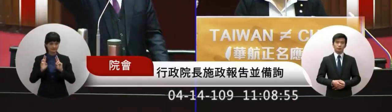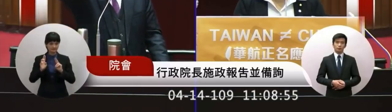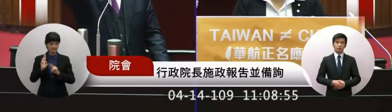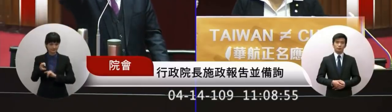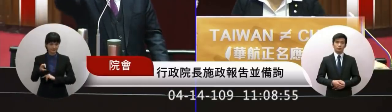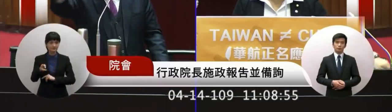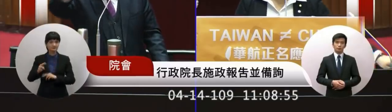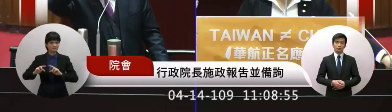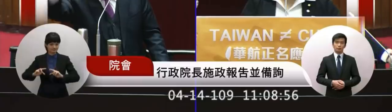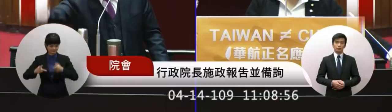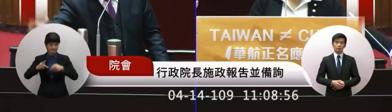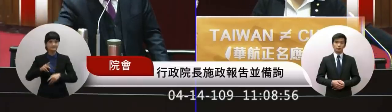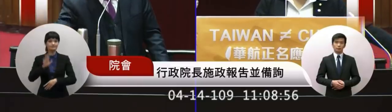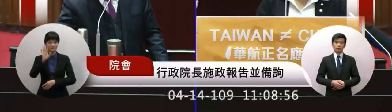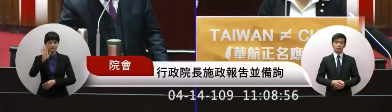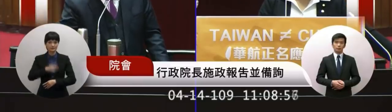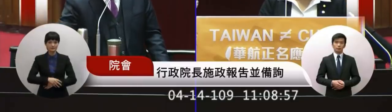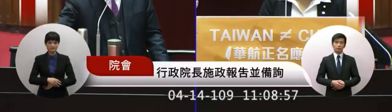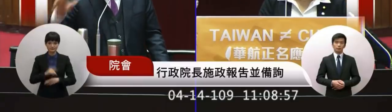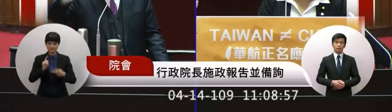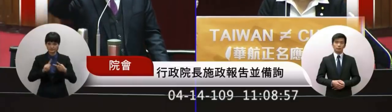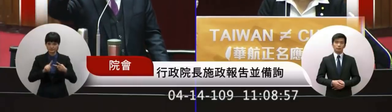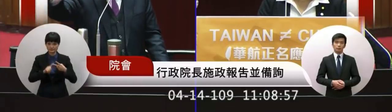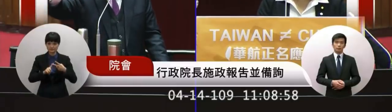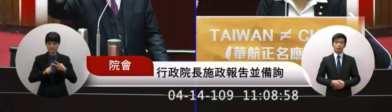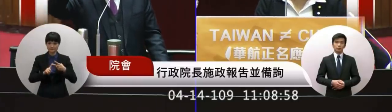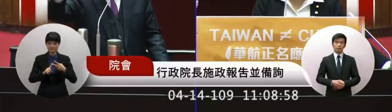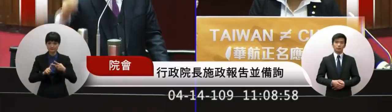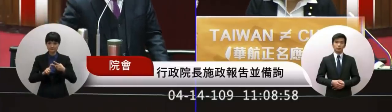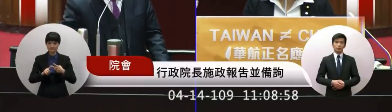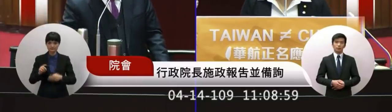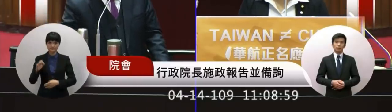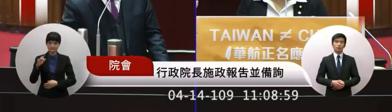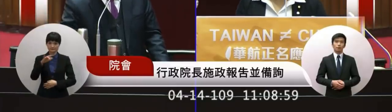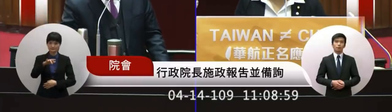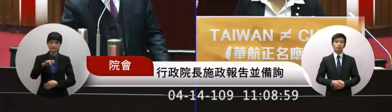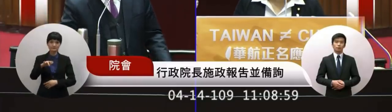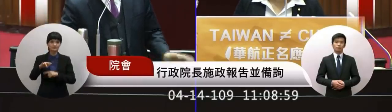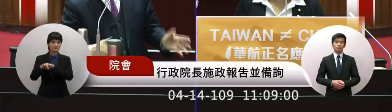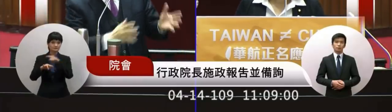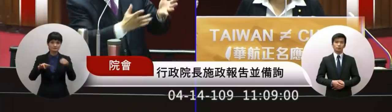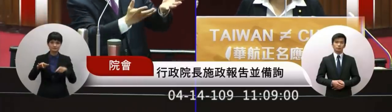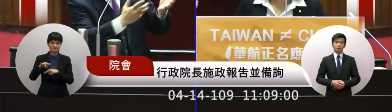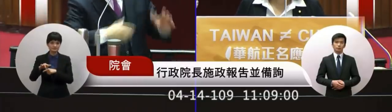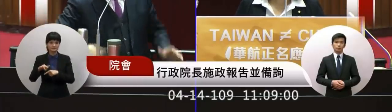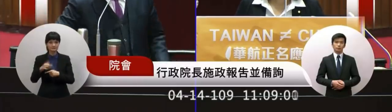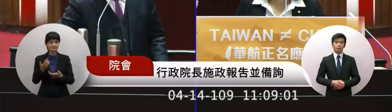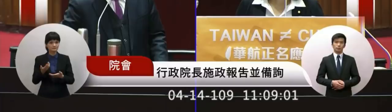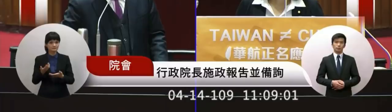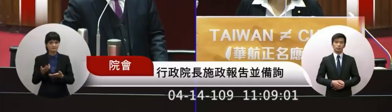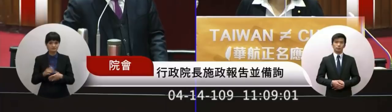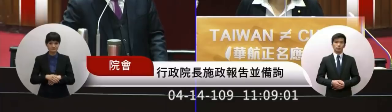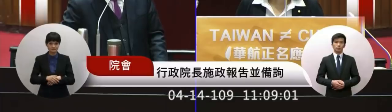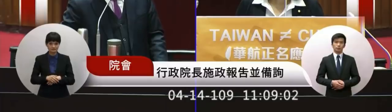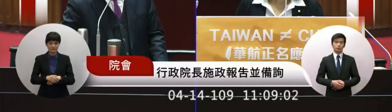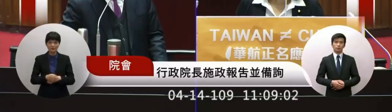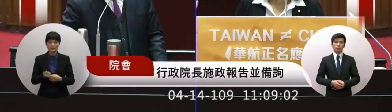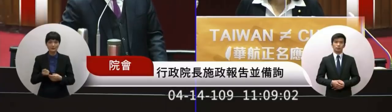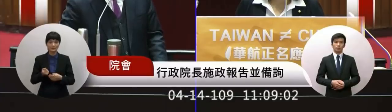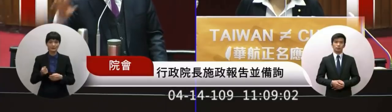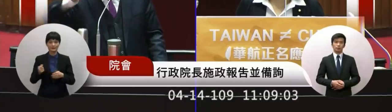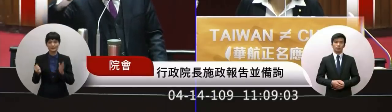他要我們的飛機看怎麼插得好不用中國用那麼大